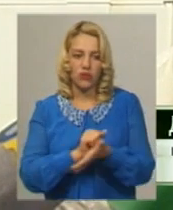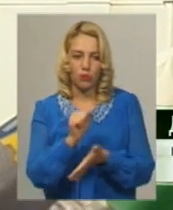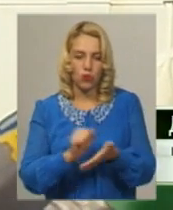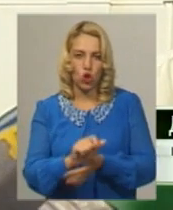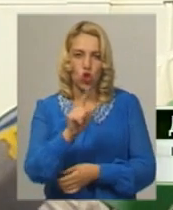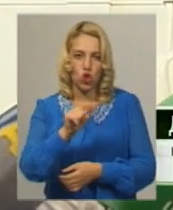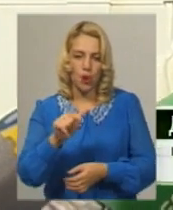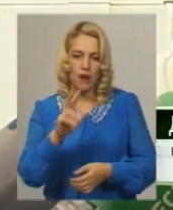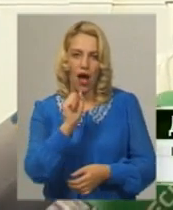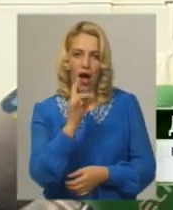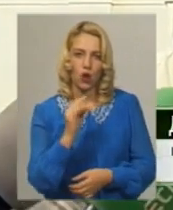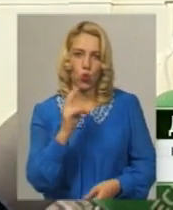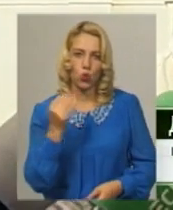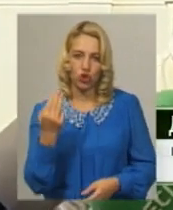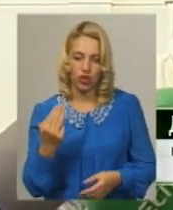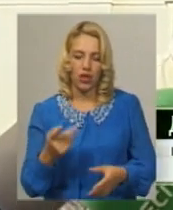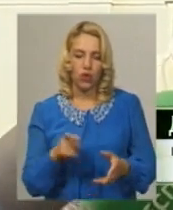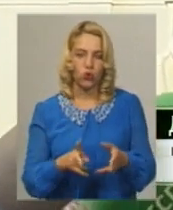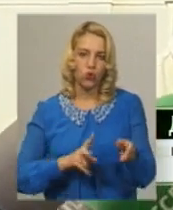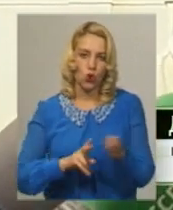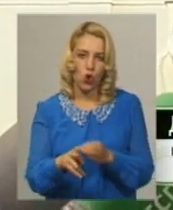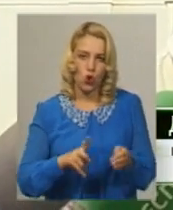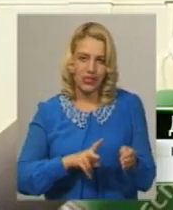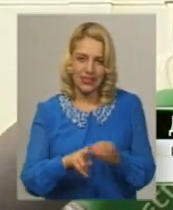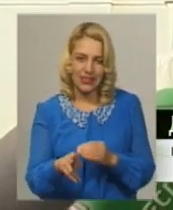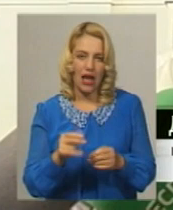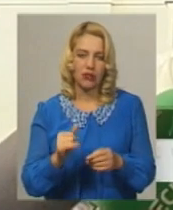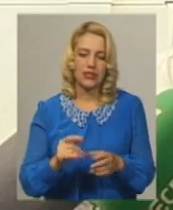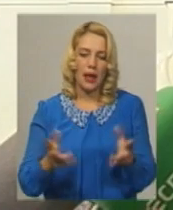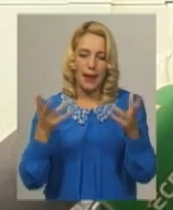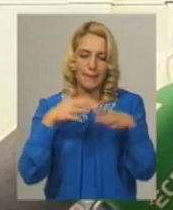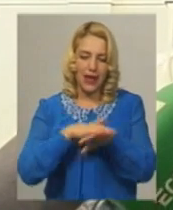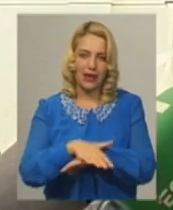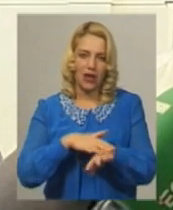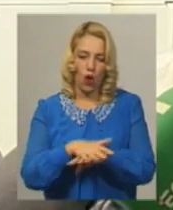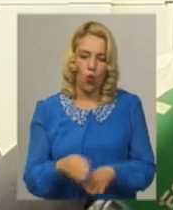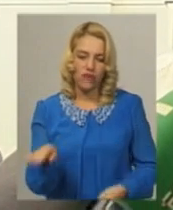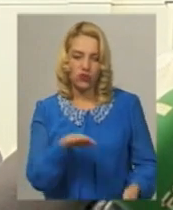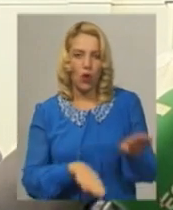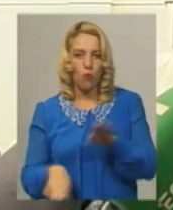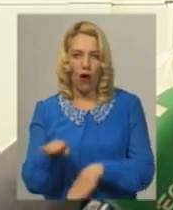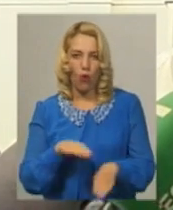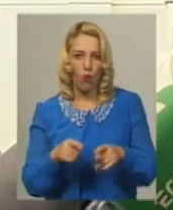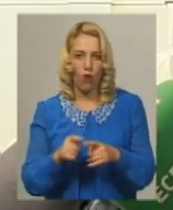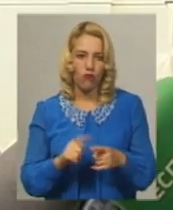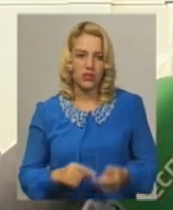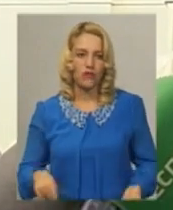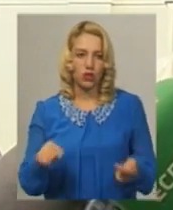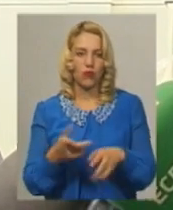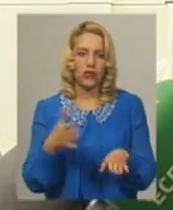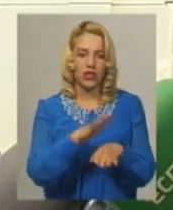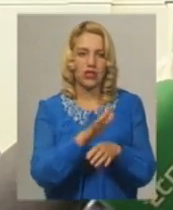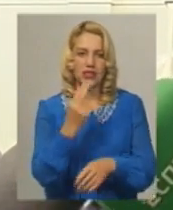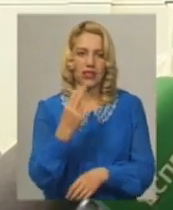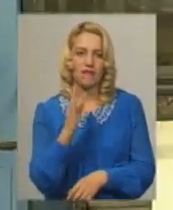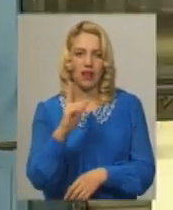віднумеровані аркуші. Тут вони розрізаються, перераховуються і упаковуються відповідно до рознарядок Центральної